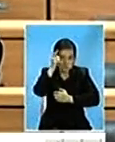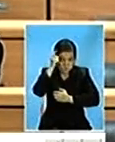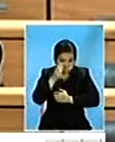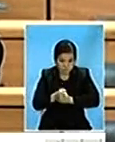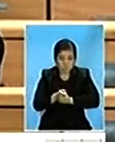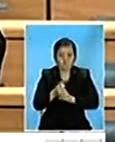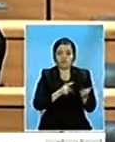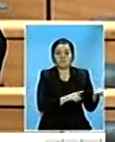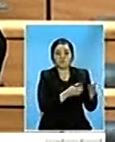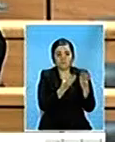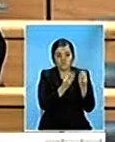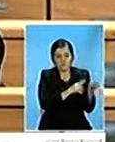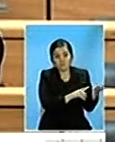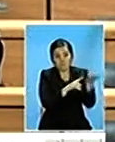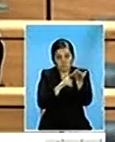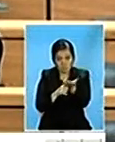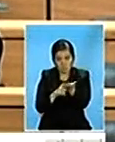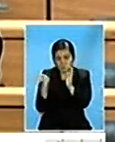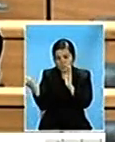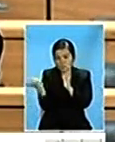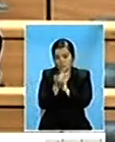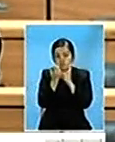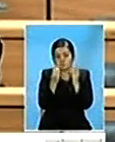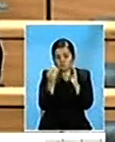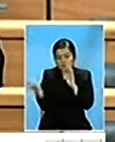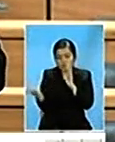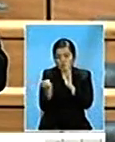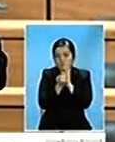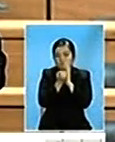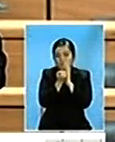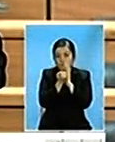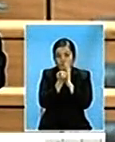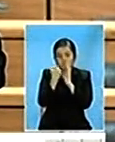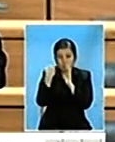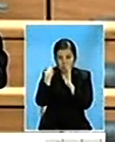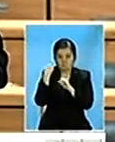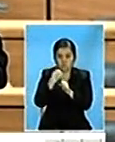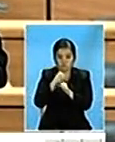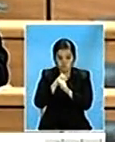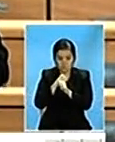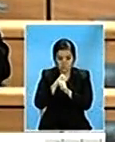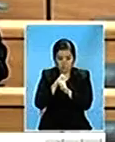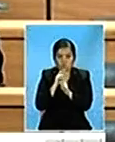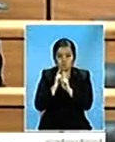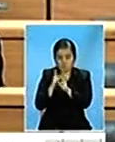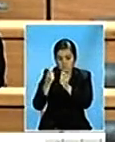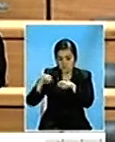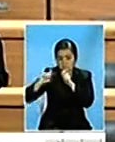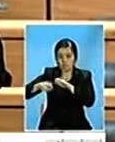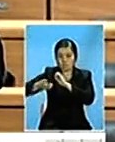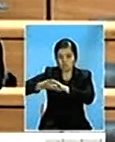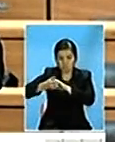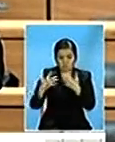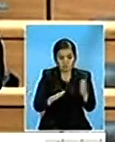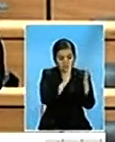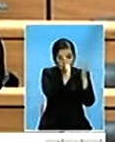อพื้นที่จดทะเบียนเพื่อจดทะเบียนในอนุสัญญานี้ประเทศไทย